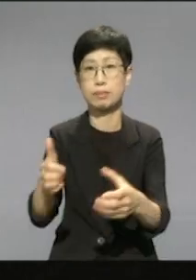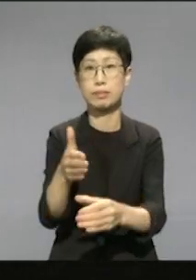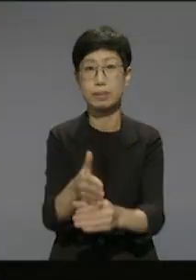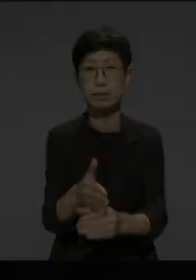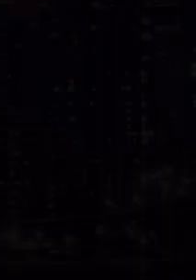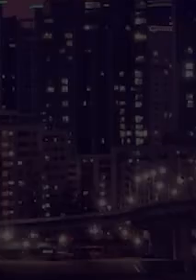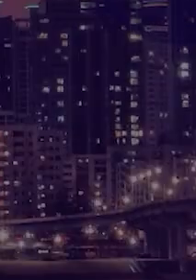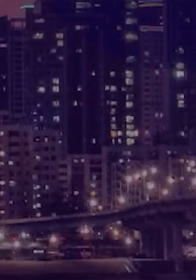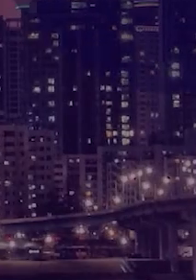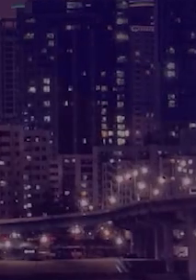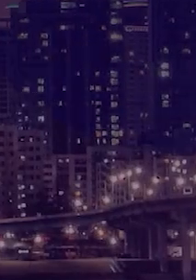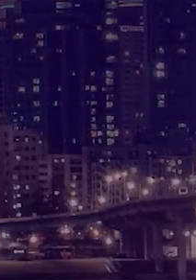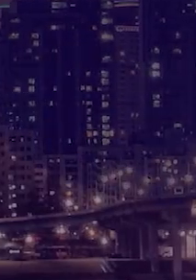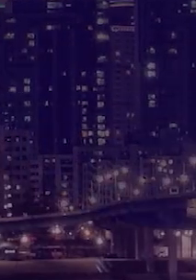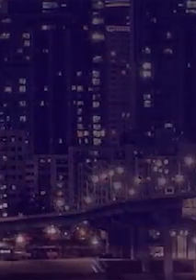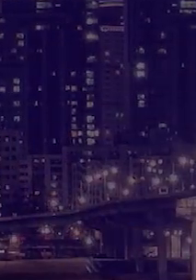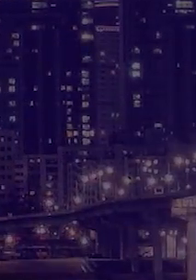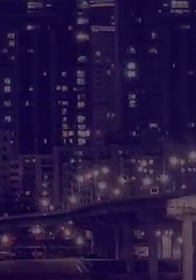있습니다